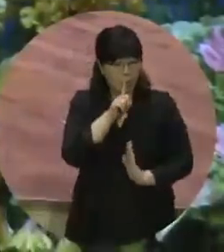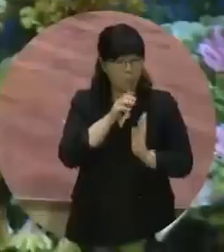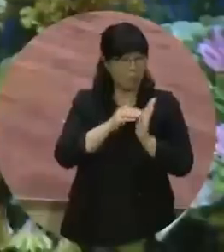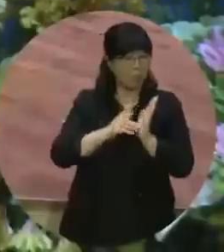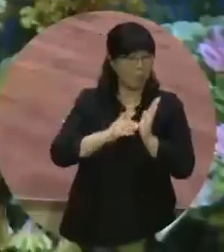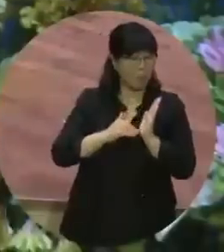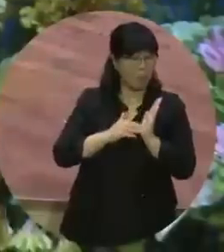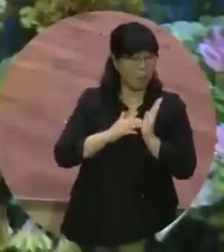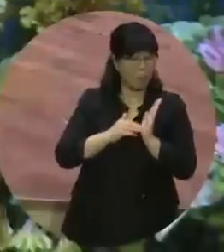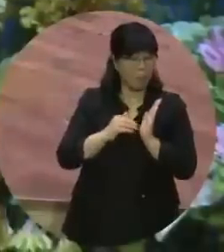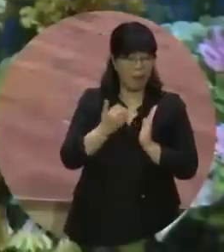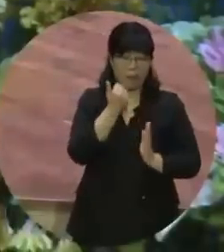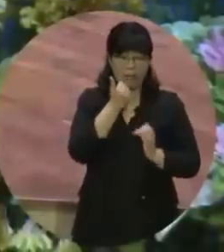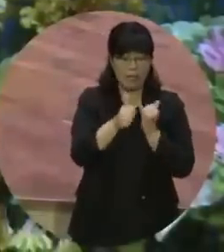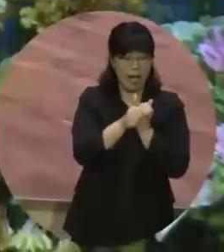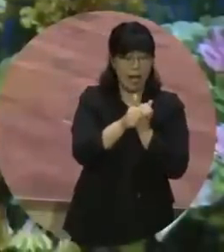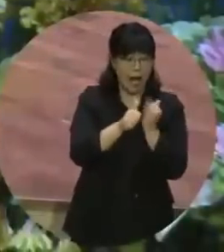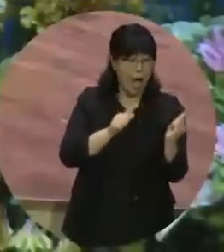내용을 야곱이 전합니다.